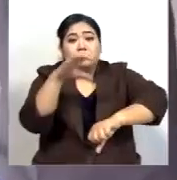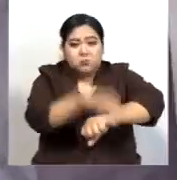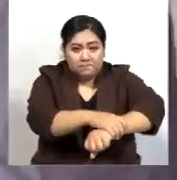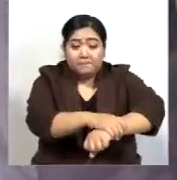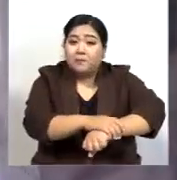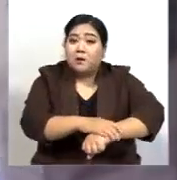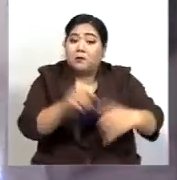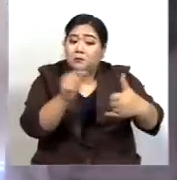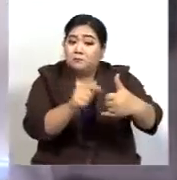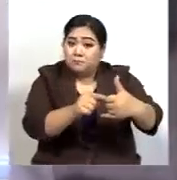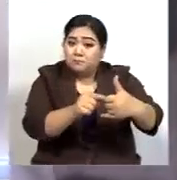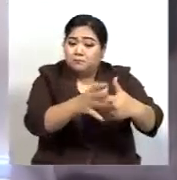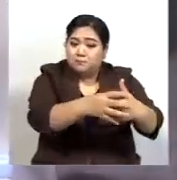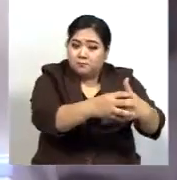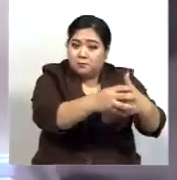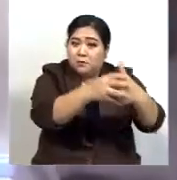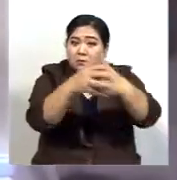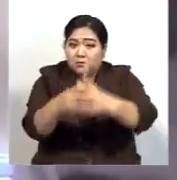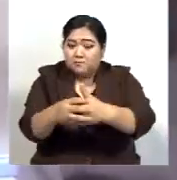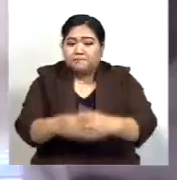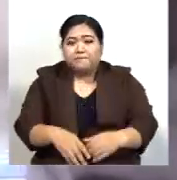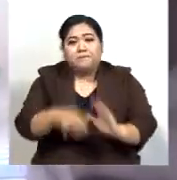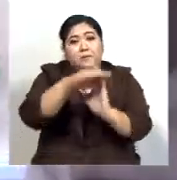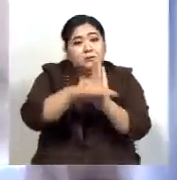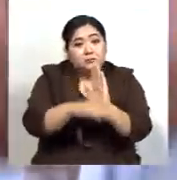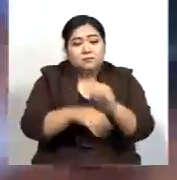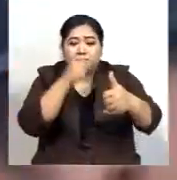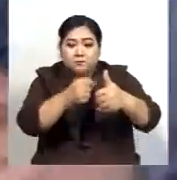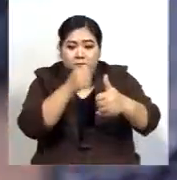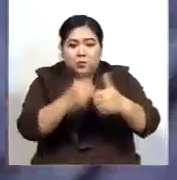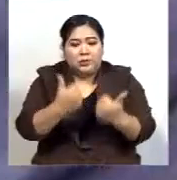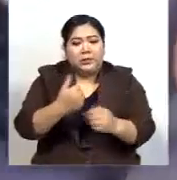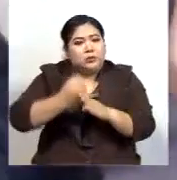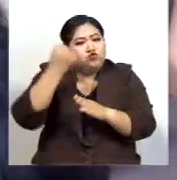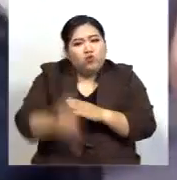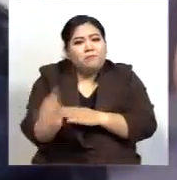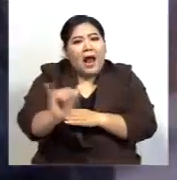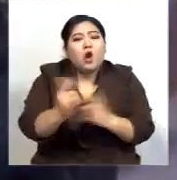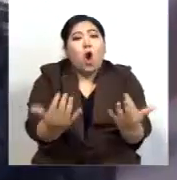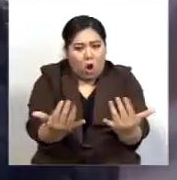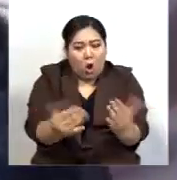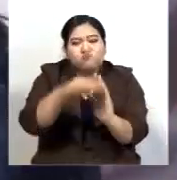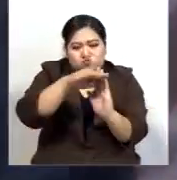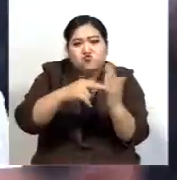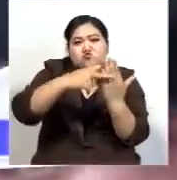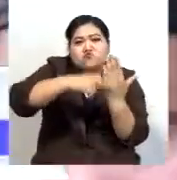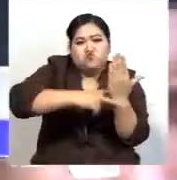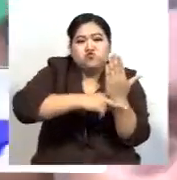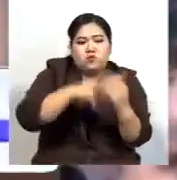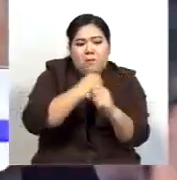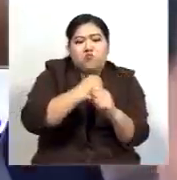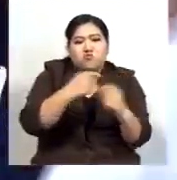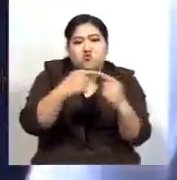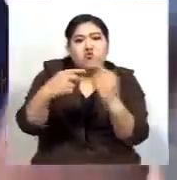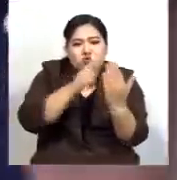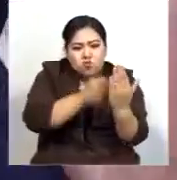าต่อมานะคะกระบวนการสอบสวนตอนนี้ยังไม่สิ้นสุดค่ะซึ่งหลังจากนี้นะคะทางเจ้าหน้